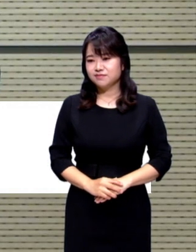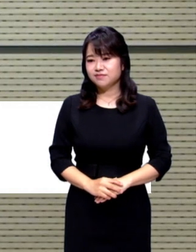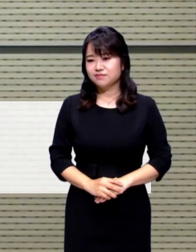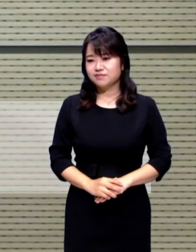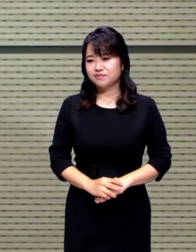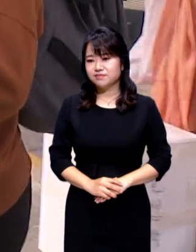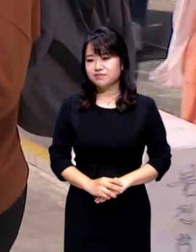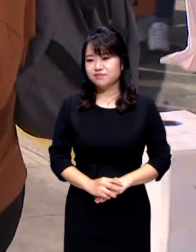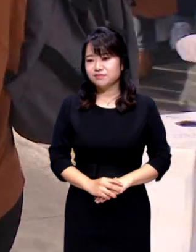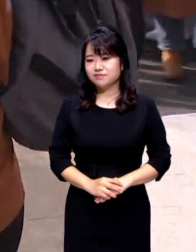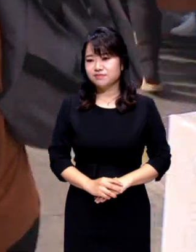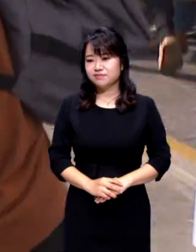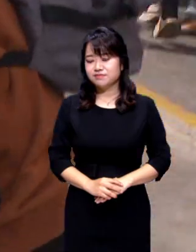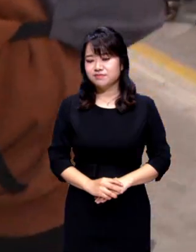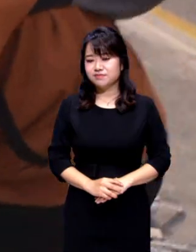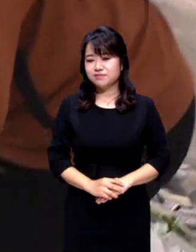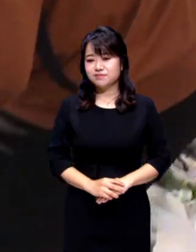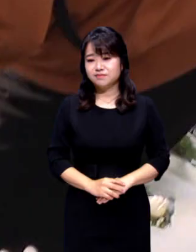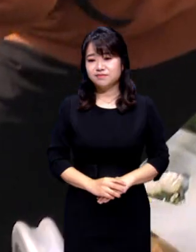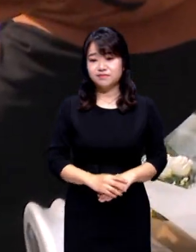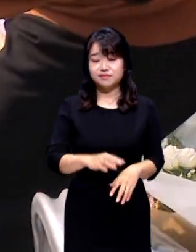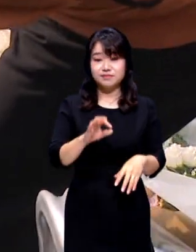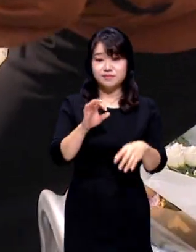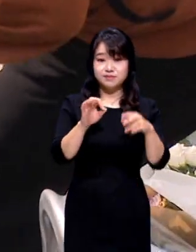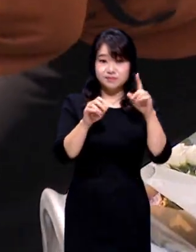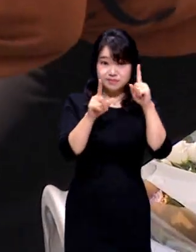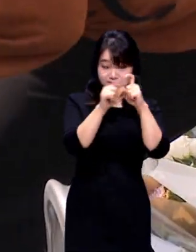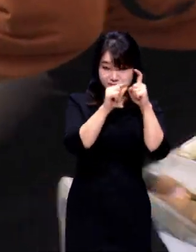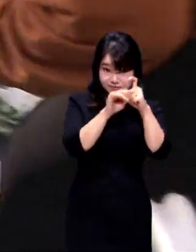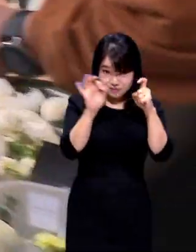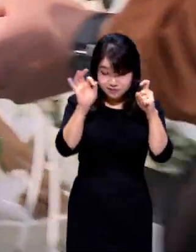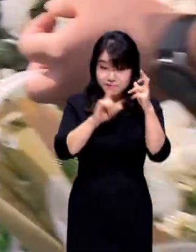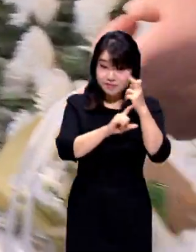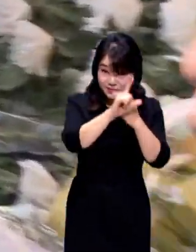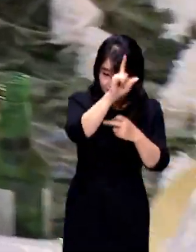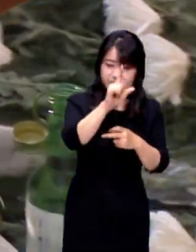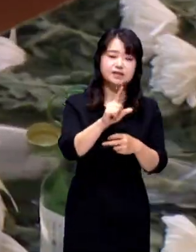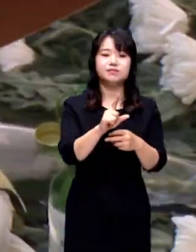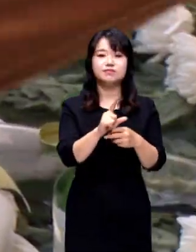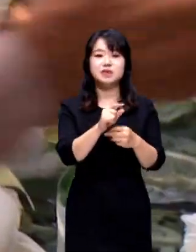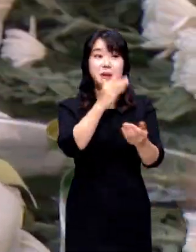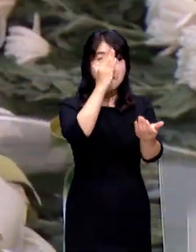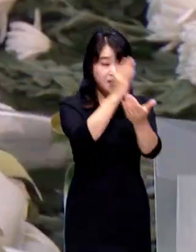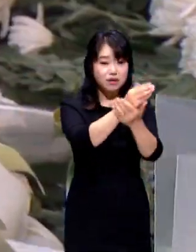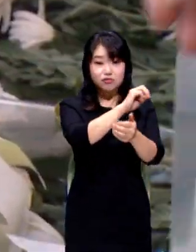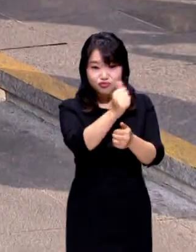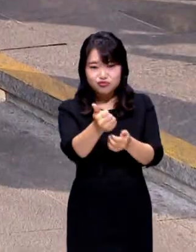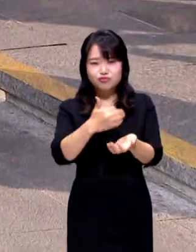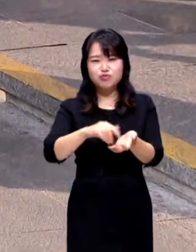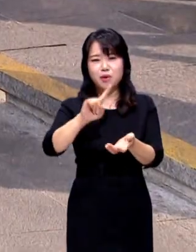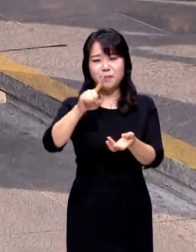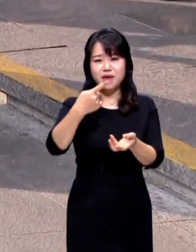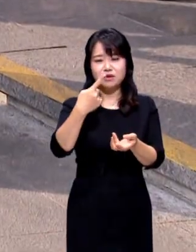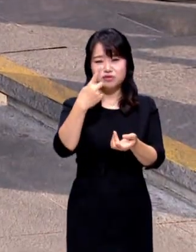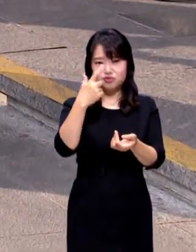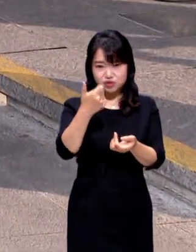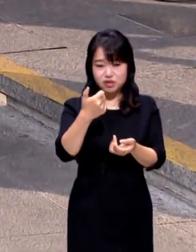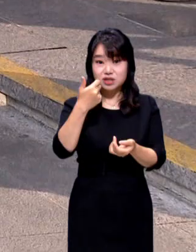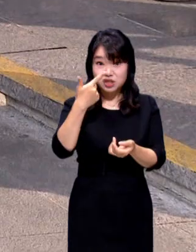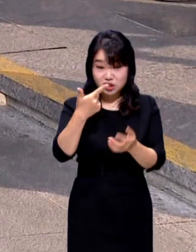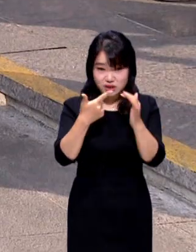것입니다. 10일 오전 11시 기준 이태원 참사 사망자는 156명, 부상자는 1명